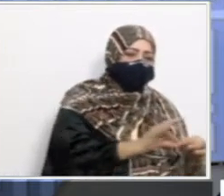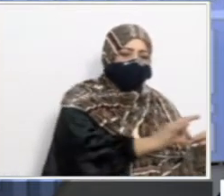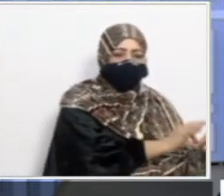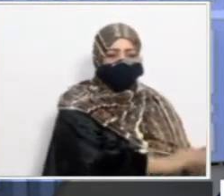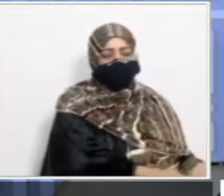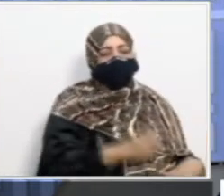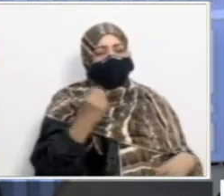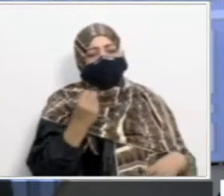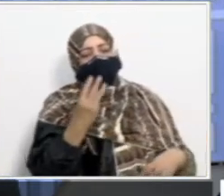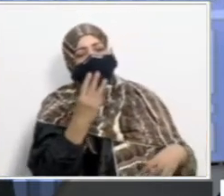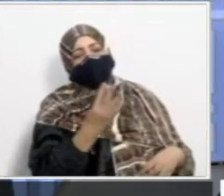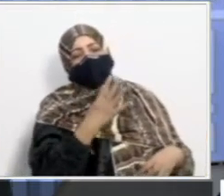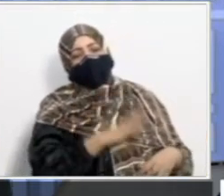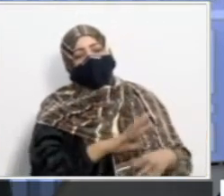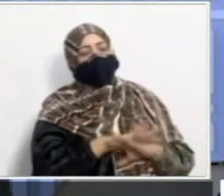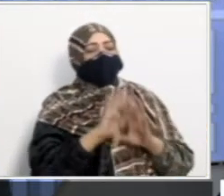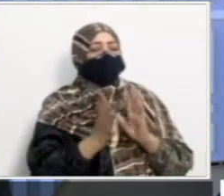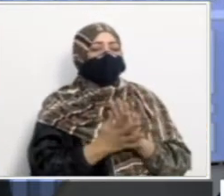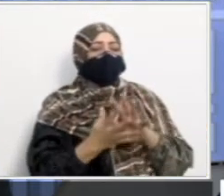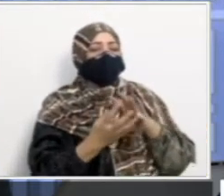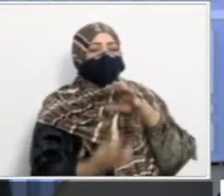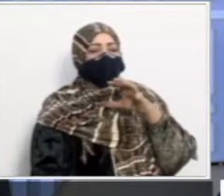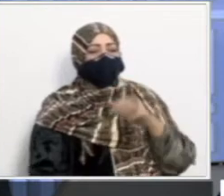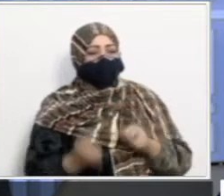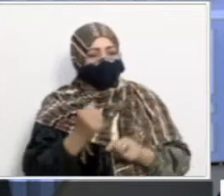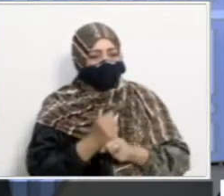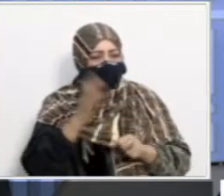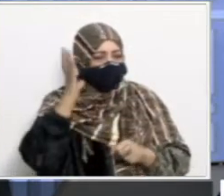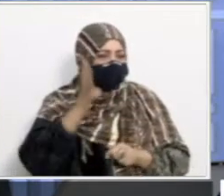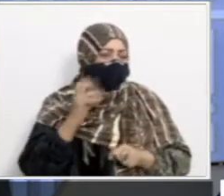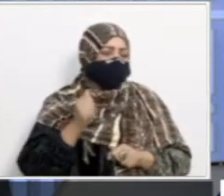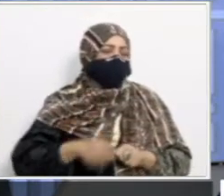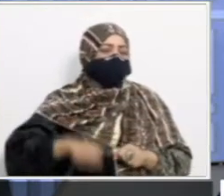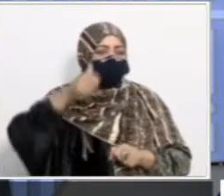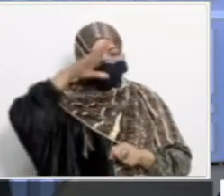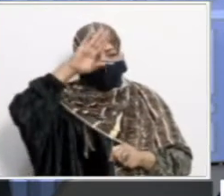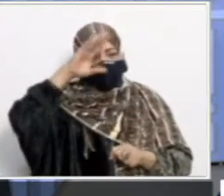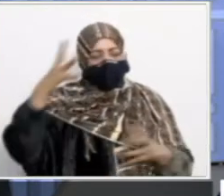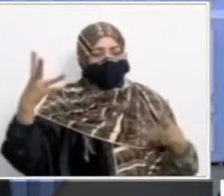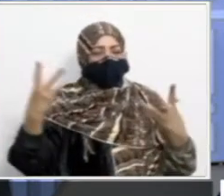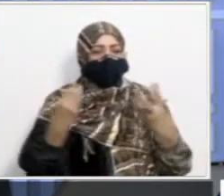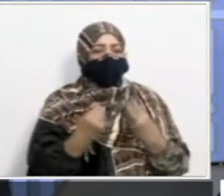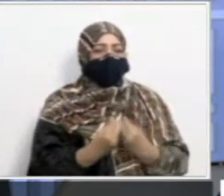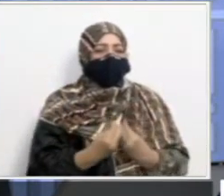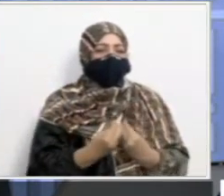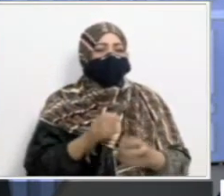أرجح المذاهب، لأنه أخذ بالروايتين جميعا، ما لم يقتصر على رواية